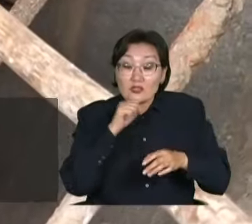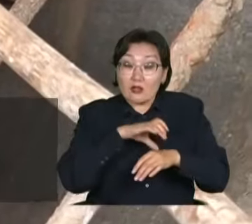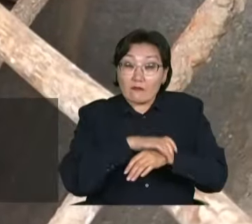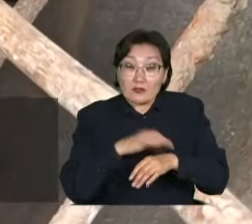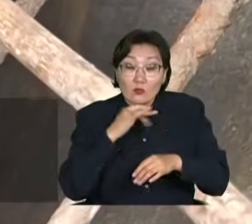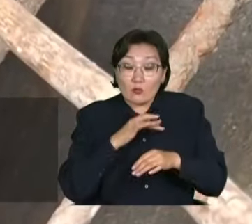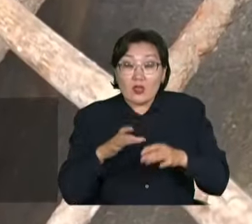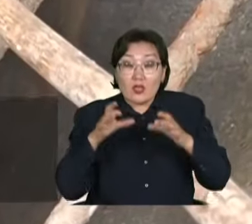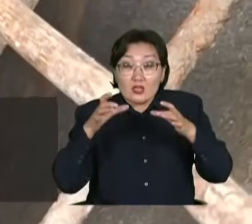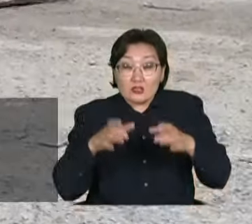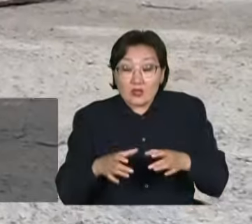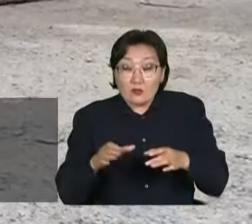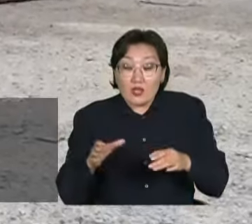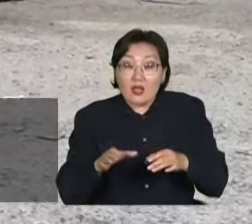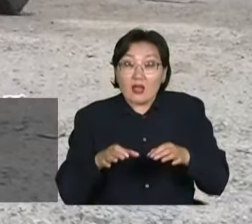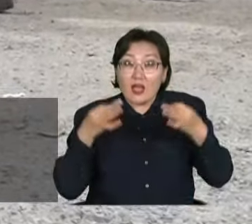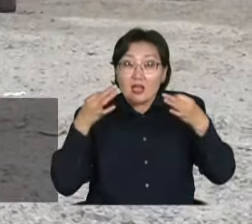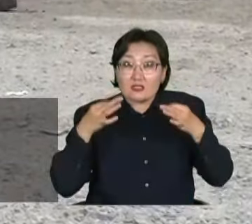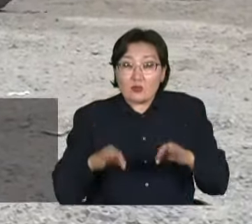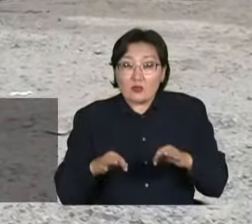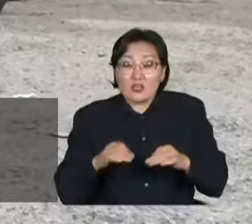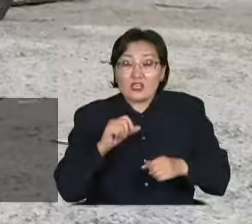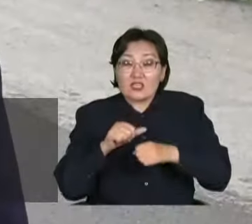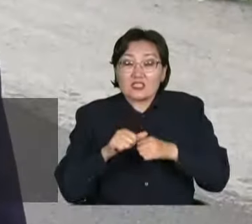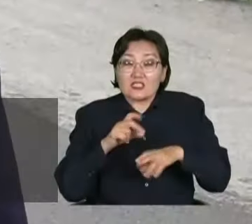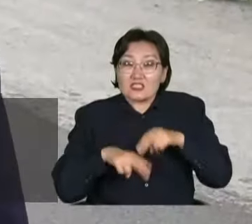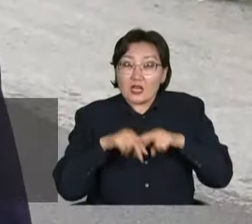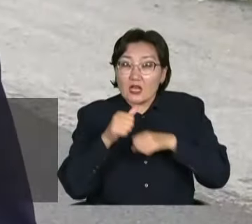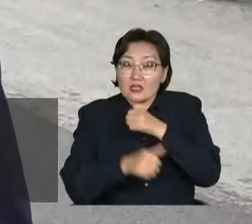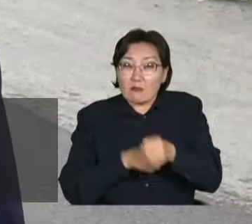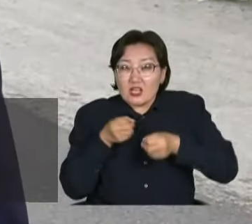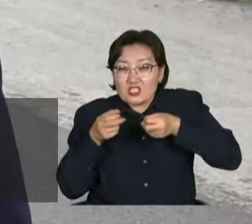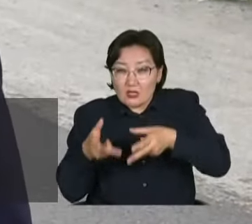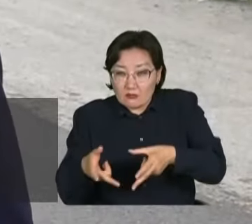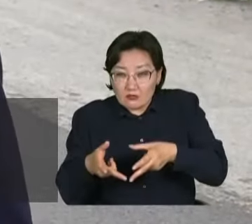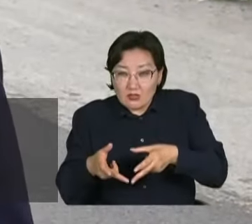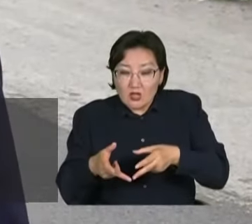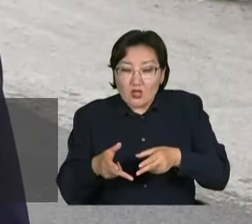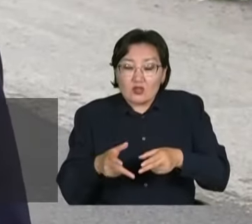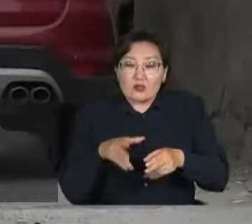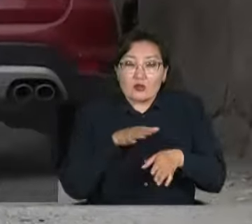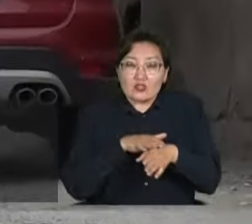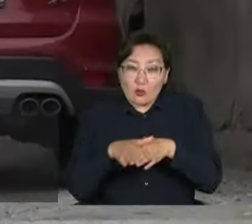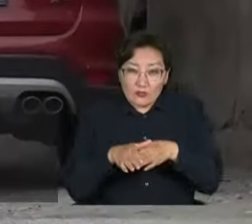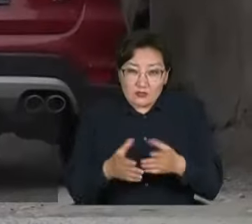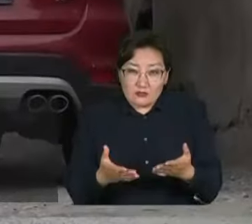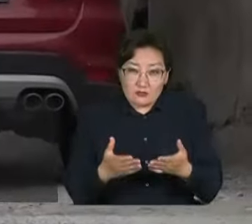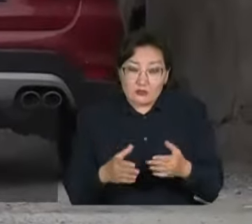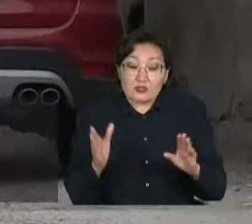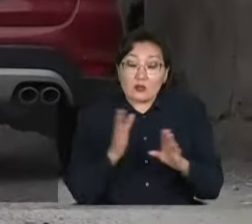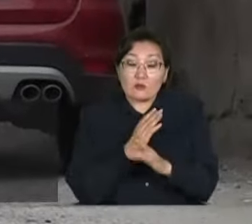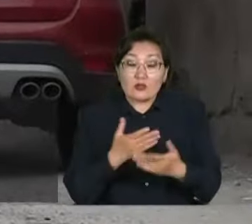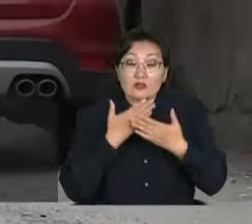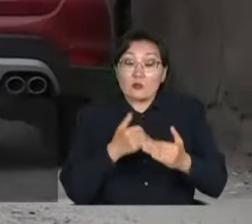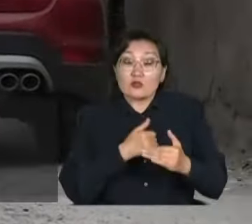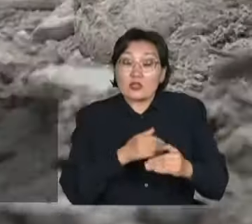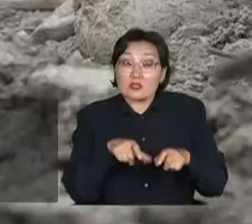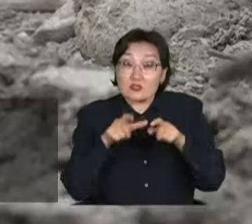құдығы ашық қалады да сол себепті жаңағы строительный мусор дейді, солар түсіп ішіне құртылып жатыр. Таза ауамен тыныстағысы